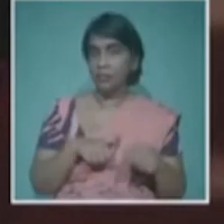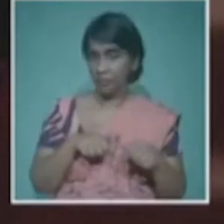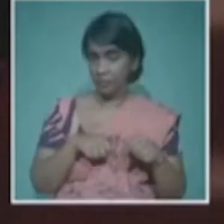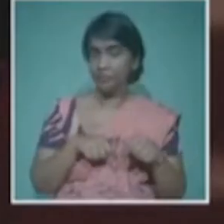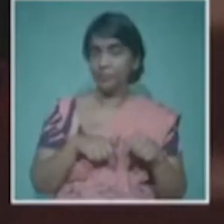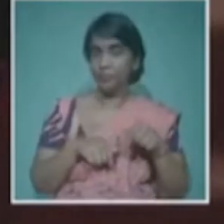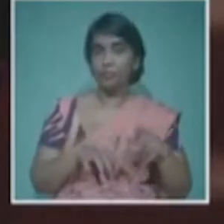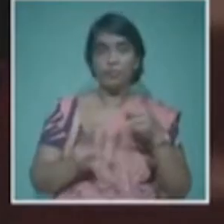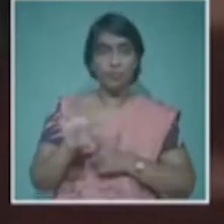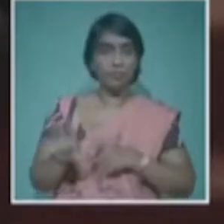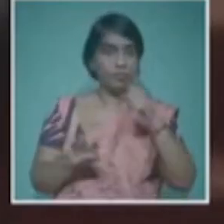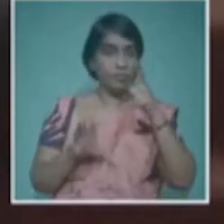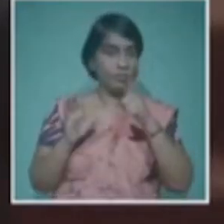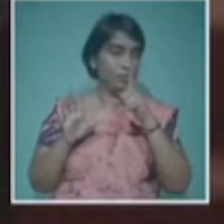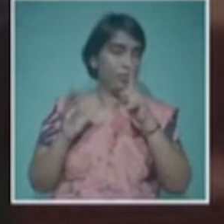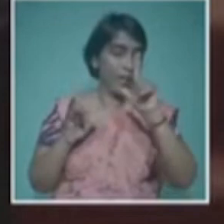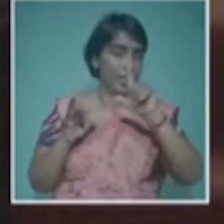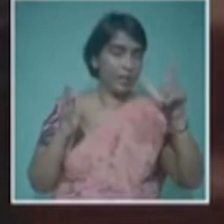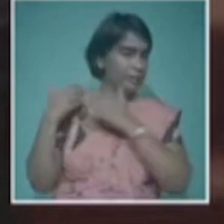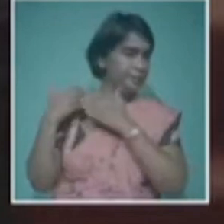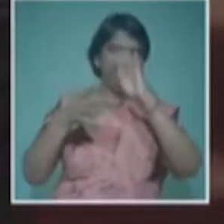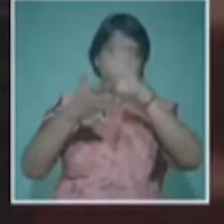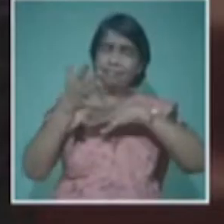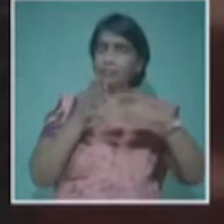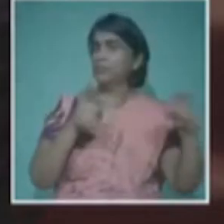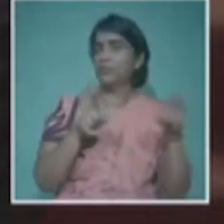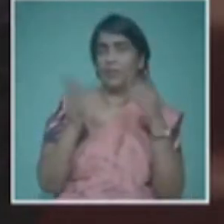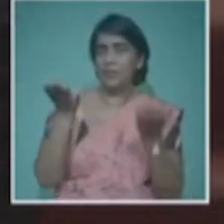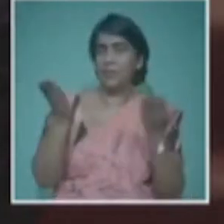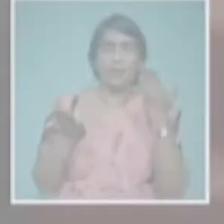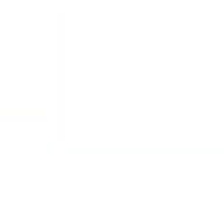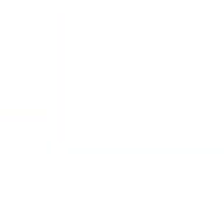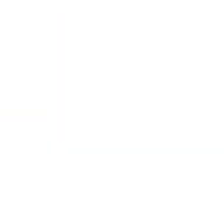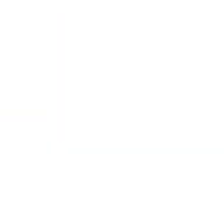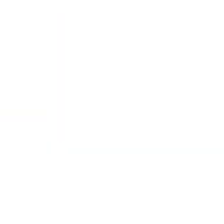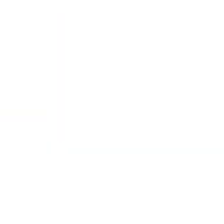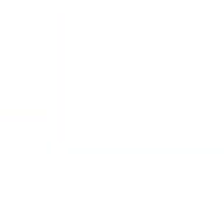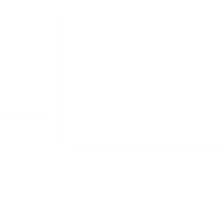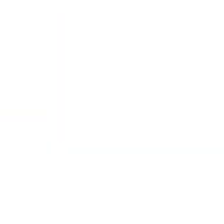වසර 77 මේ අයවැය ලේකම් එක්ක සංසන්දනය කරත් කිසිසේත්ම සමාන කරන්න බෑ.